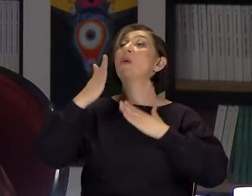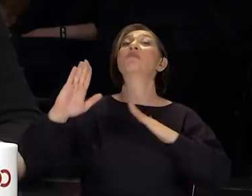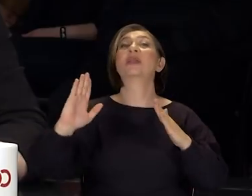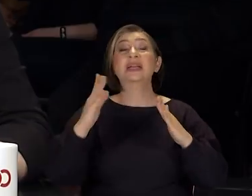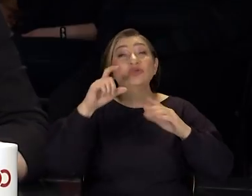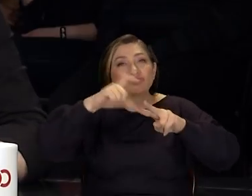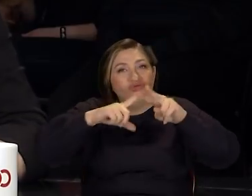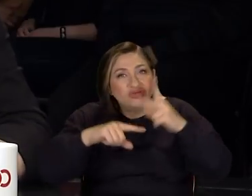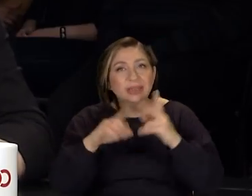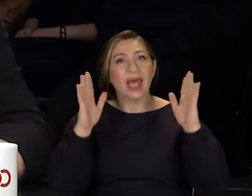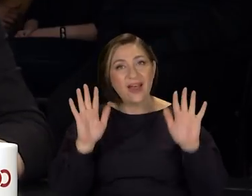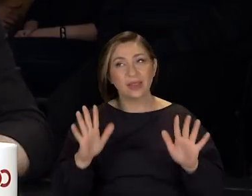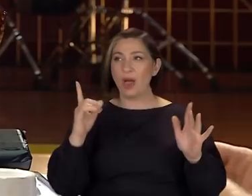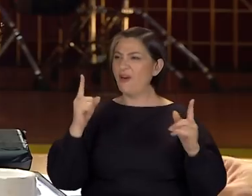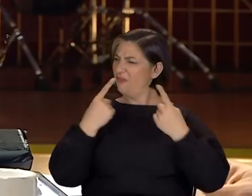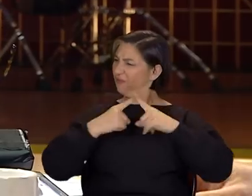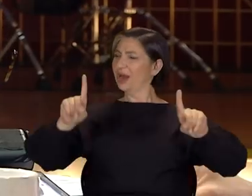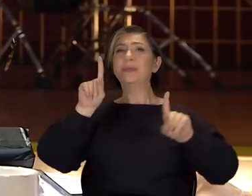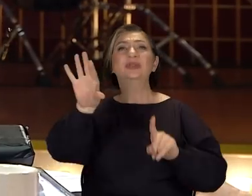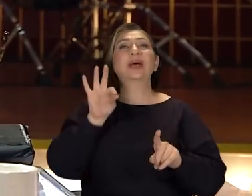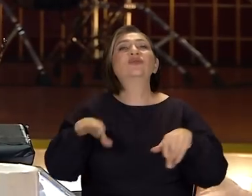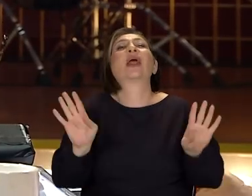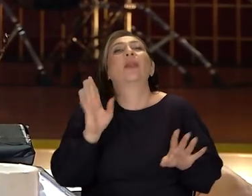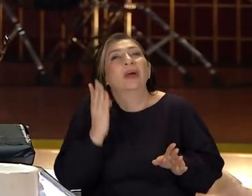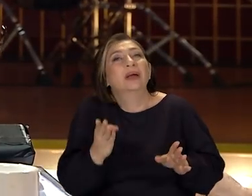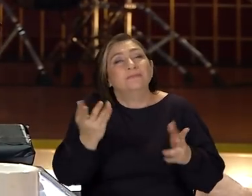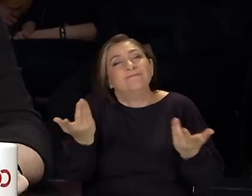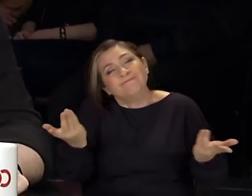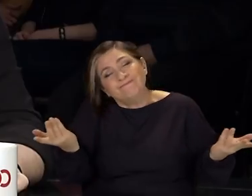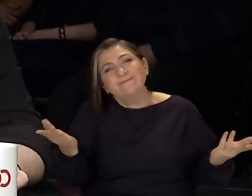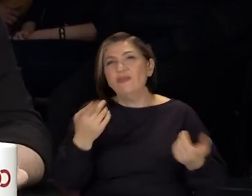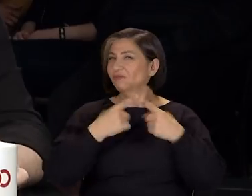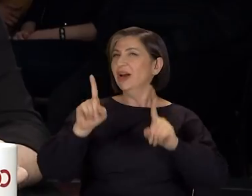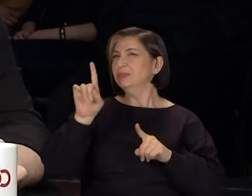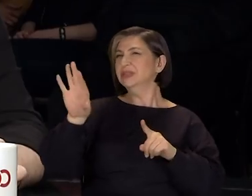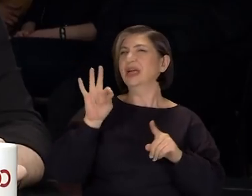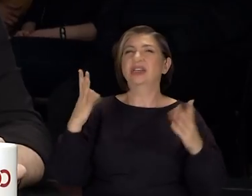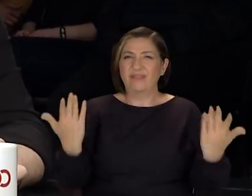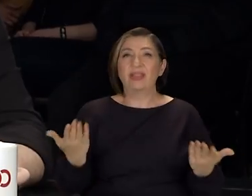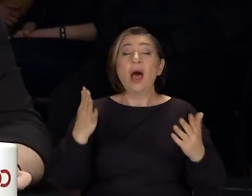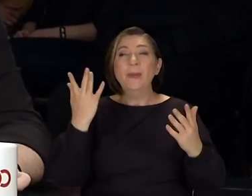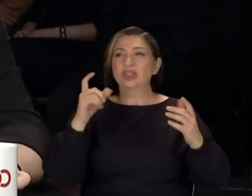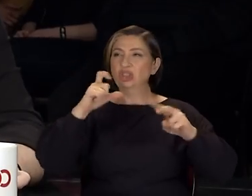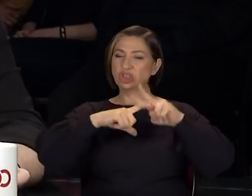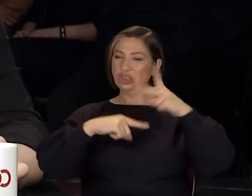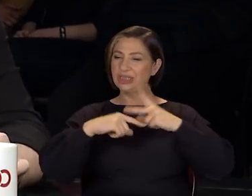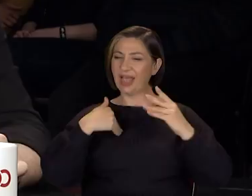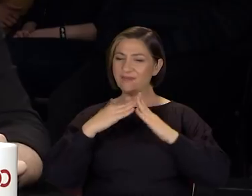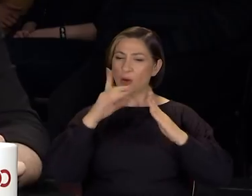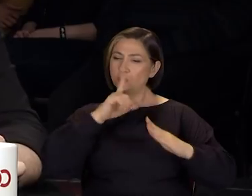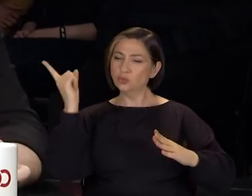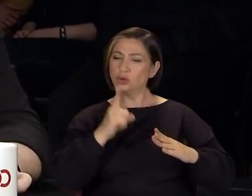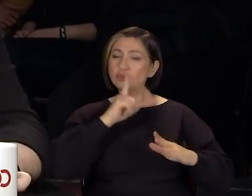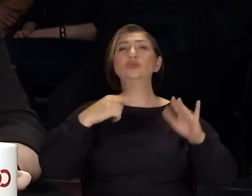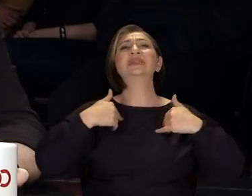Ama caz da böyle marjinal bir tercih değil mi yine de? Marjinal bir tercih. Caz evimde %100 caz dinlemiyorum. Ben